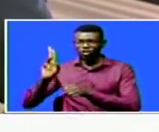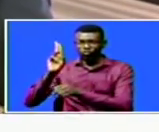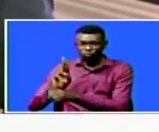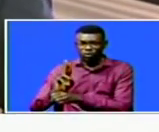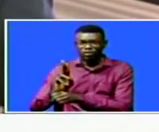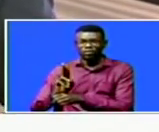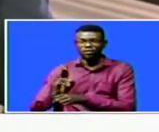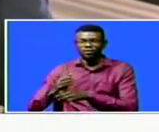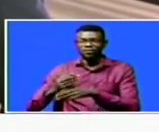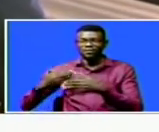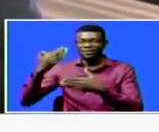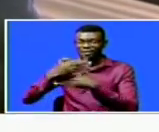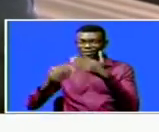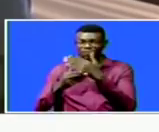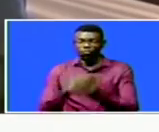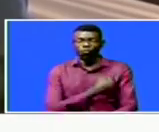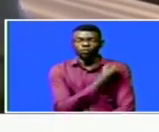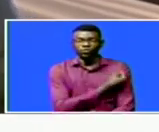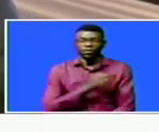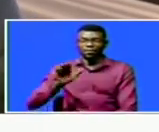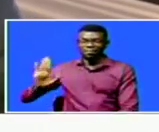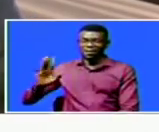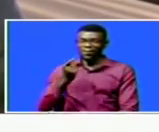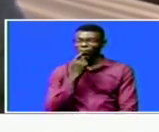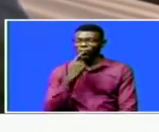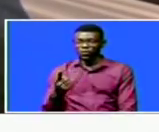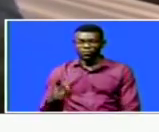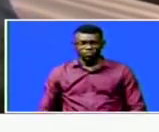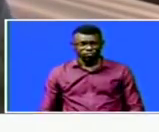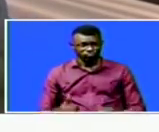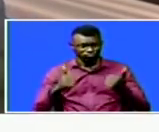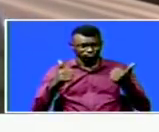kujenga hospitali ambayo mzee alianza. Si hiyo ni sawa?